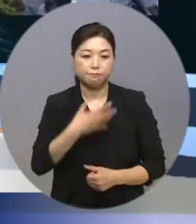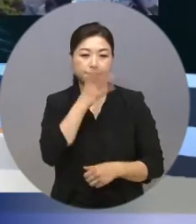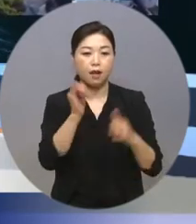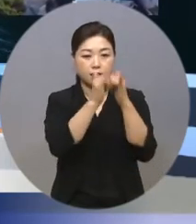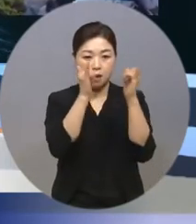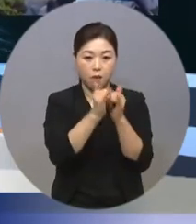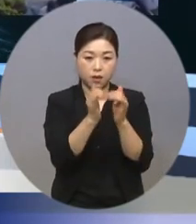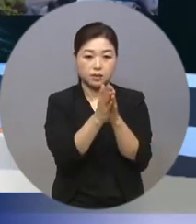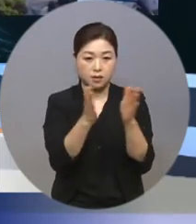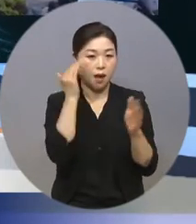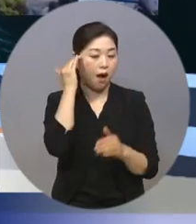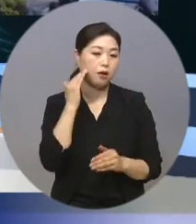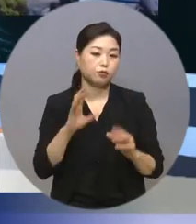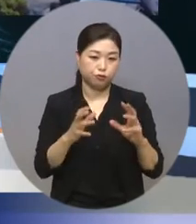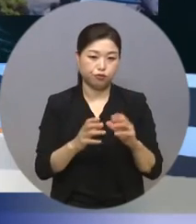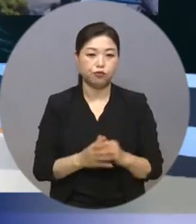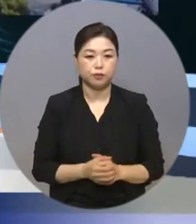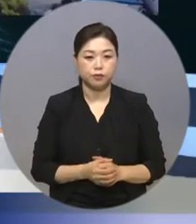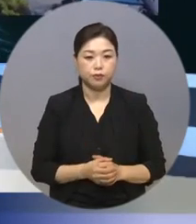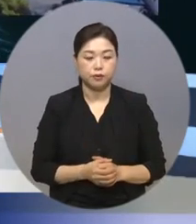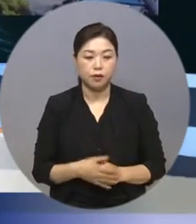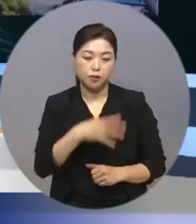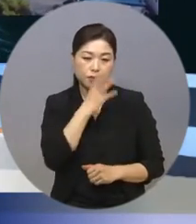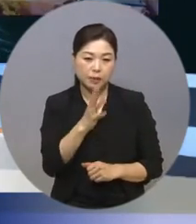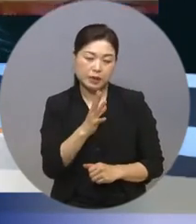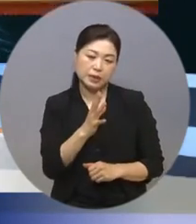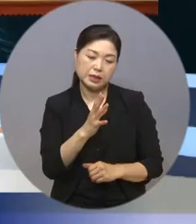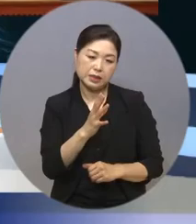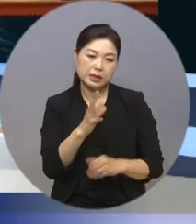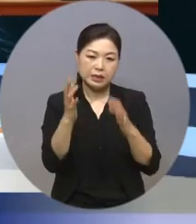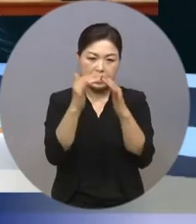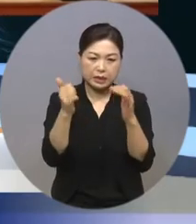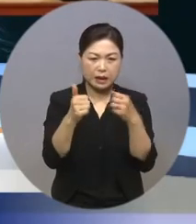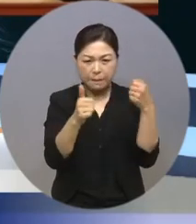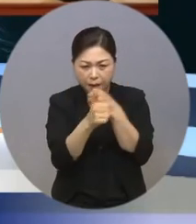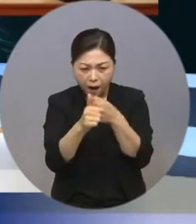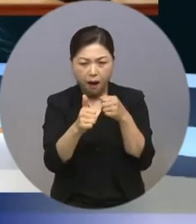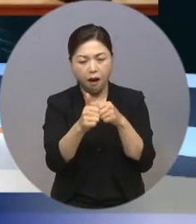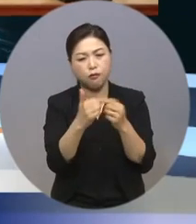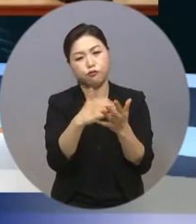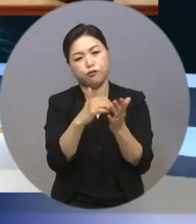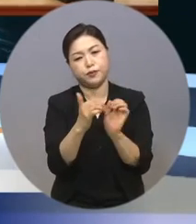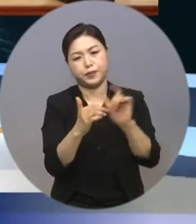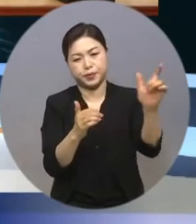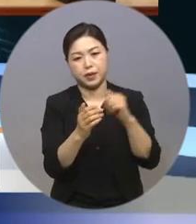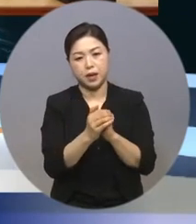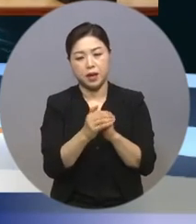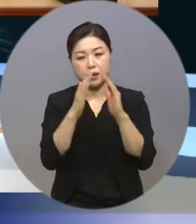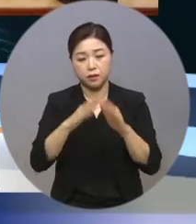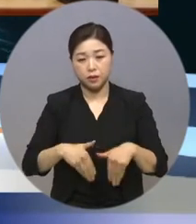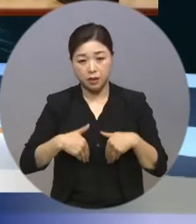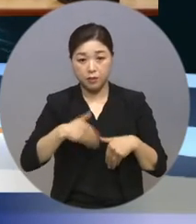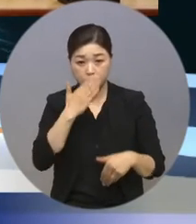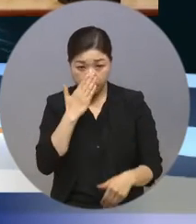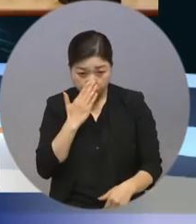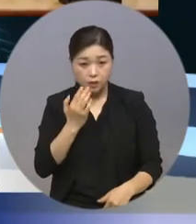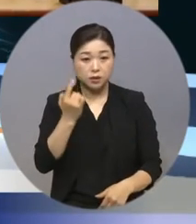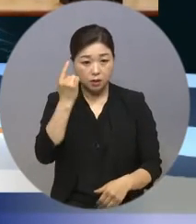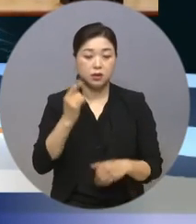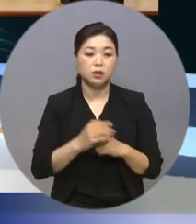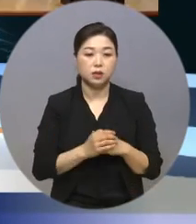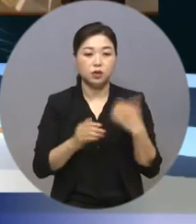고령사회에 접어든 한국, 이에 따른 노인학대도 가파르게 증가하고 있는데요. 전라남도 순천시가